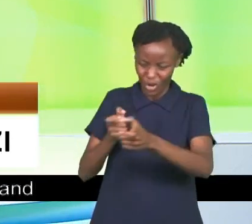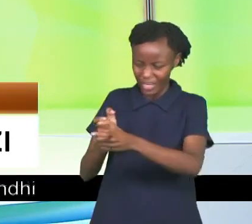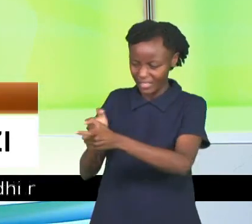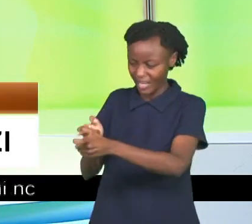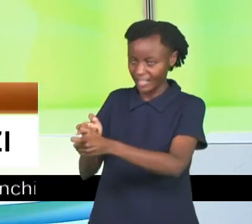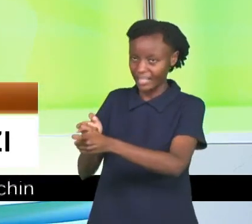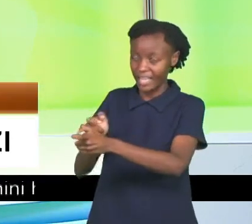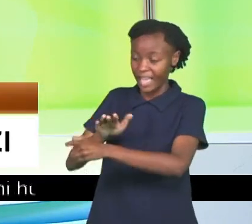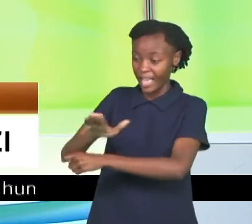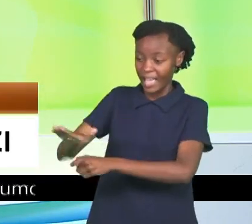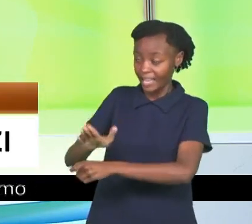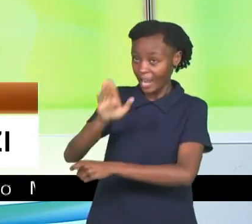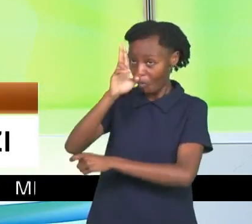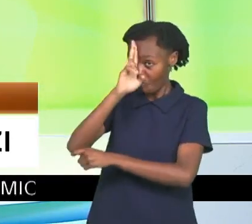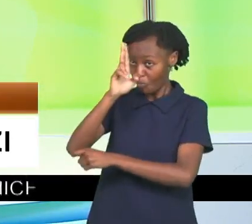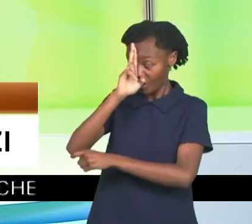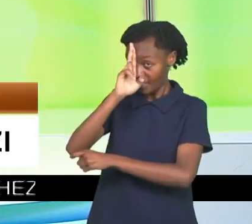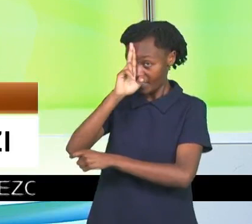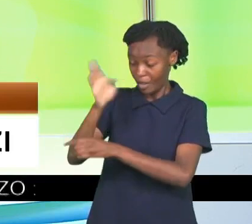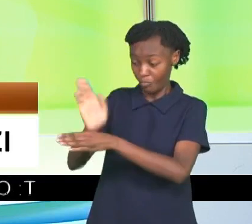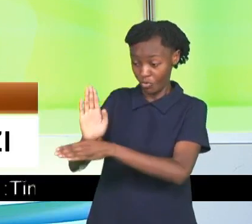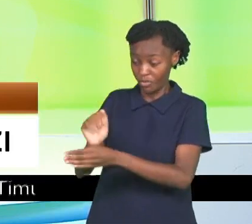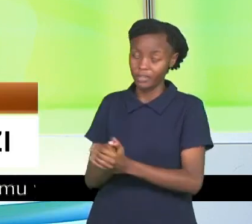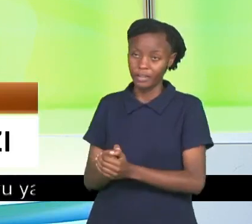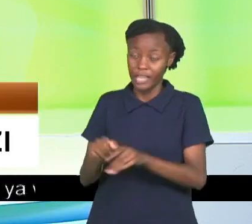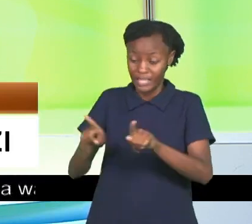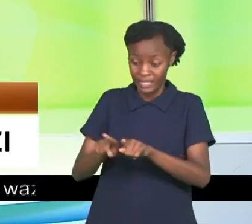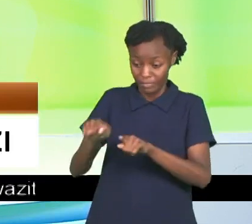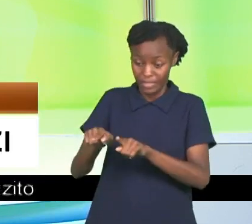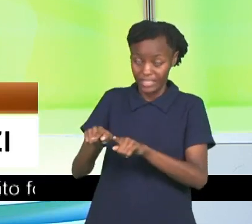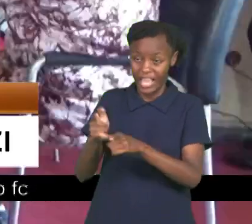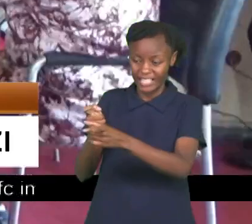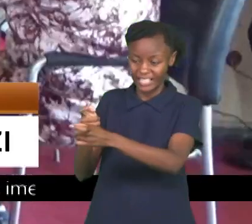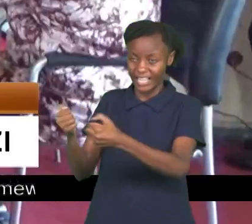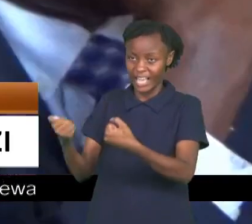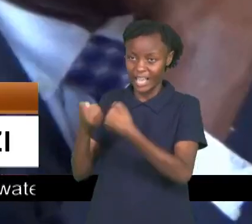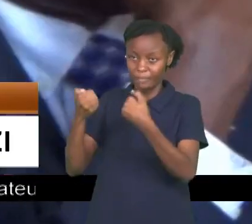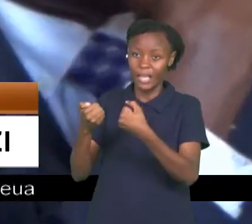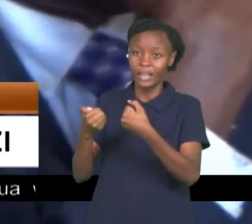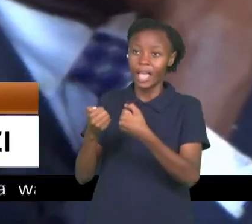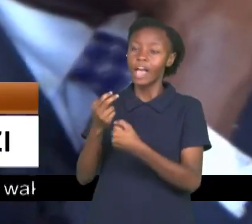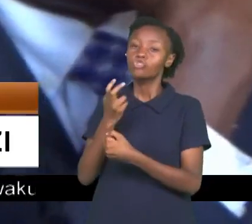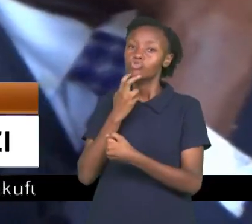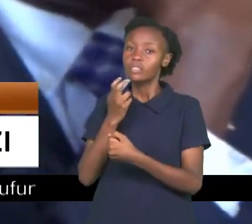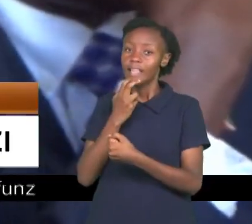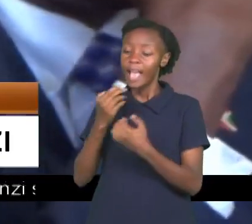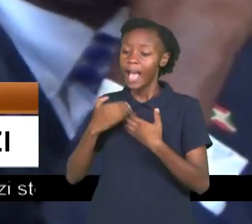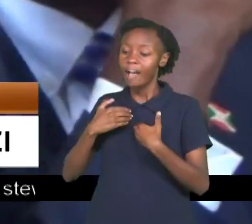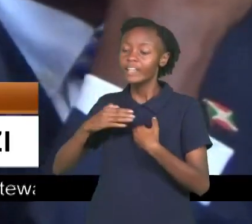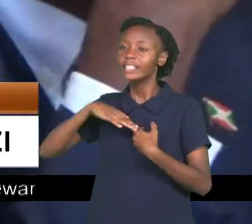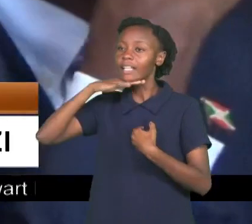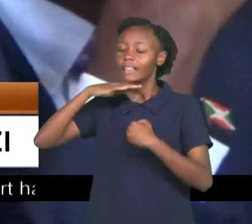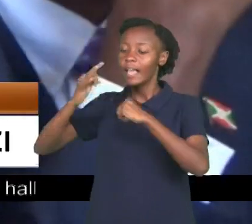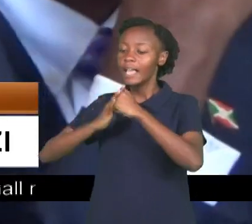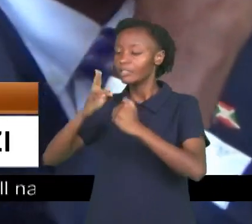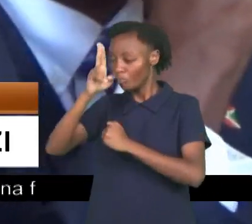la Mabayi lililoko kwenye mpaka wa Burundi na Rwanda. Shambulizi hilo la siku ya Jumanne lilipelekea vifo vya wanajeshi 8 wa Burundi, huku